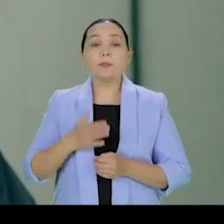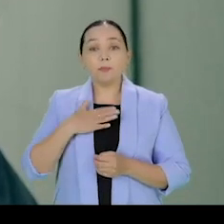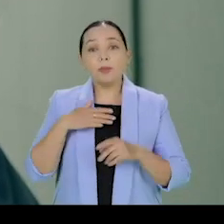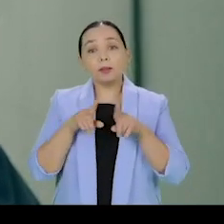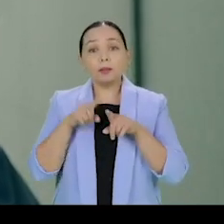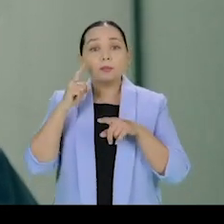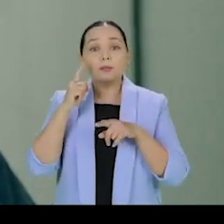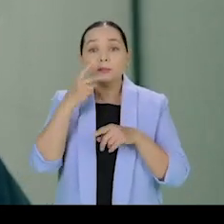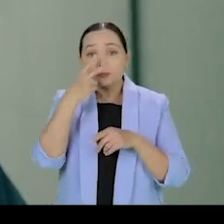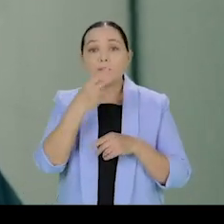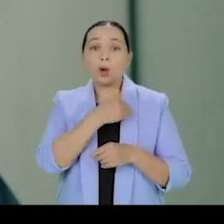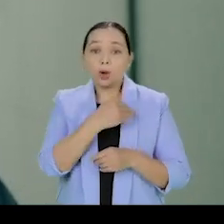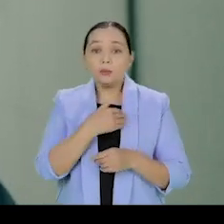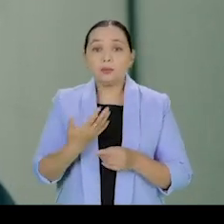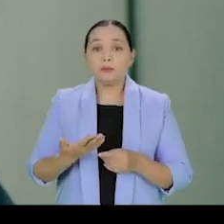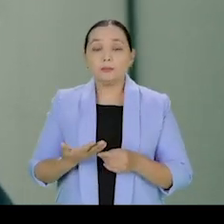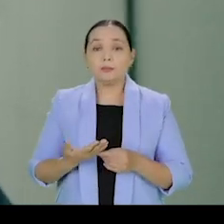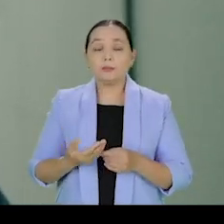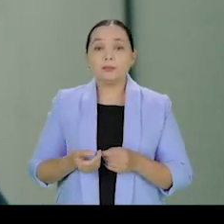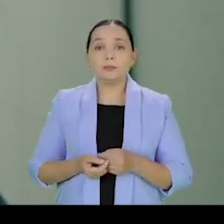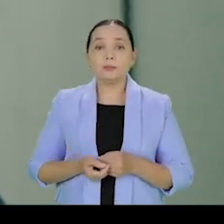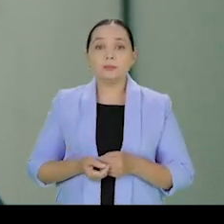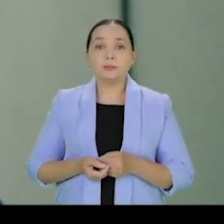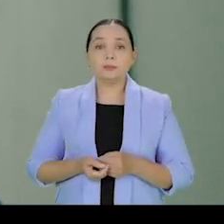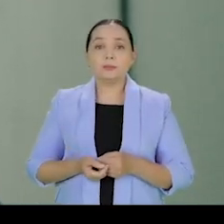Men ham uni juda sog'indim.